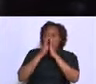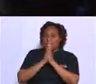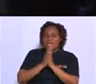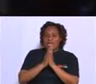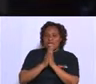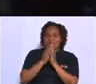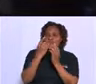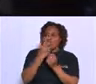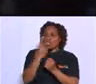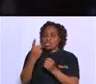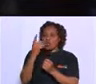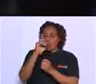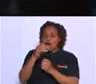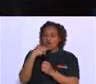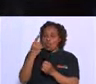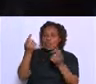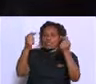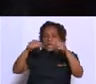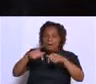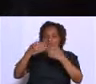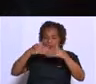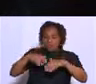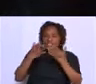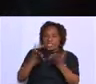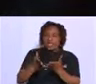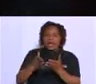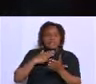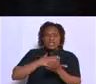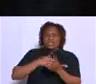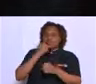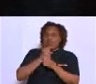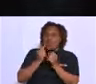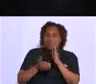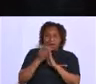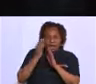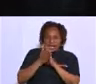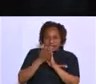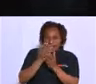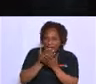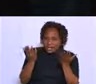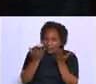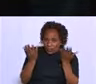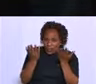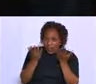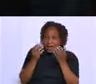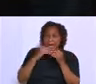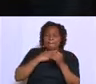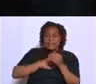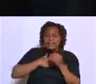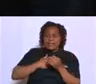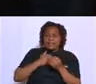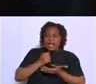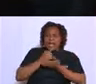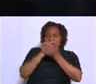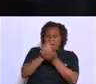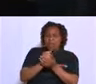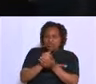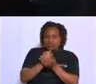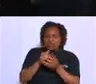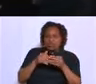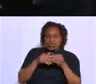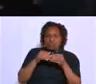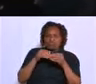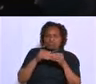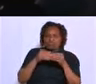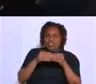ambao wanakuja hapa mbele. Mchungaji anasema, naomba ufanye haraka mahali ulipo uweze kusogea. Wasindikize marafiki zetu, mshike mkono, njoo naye